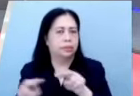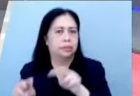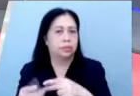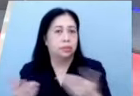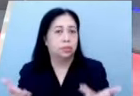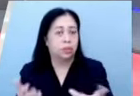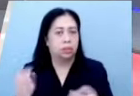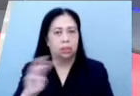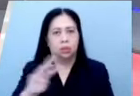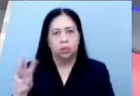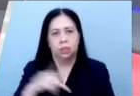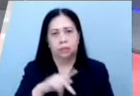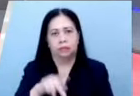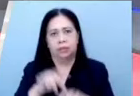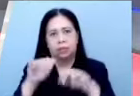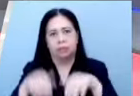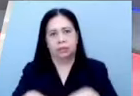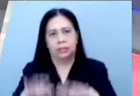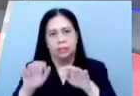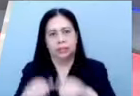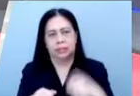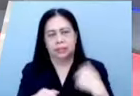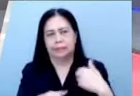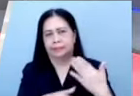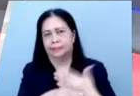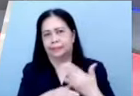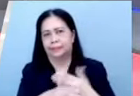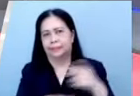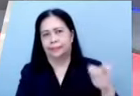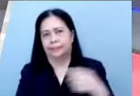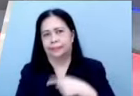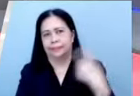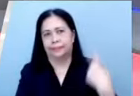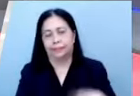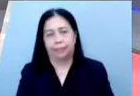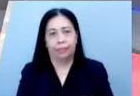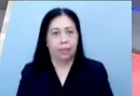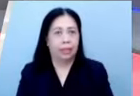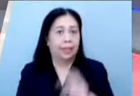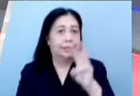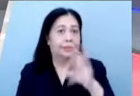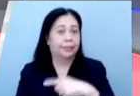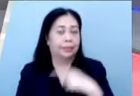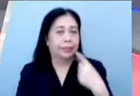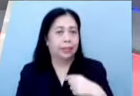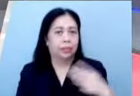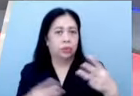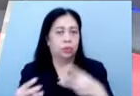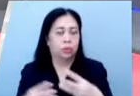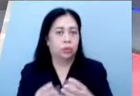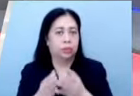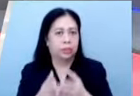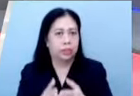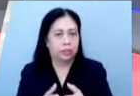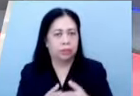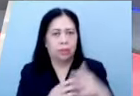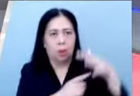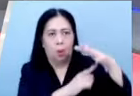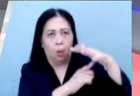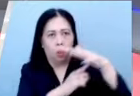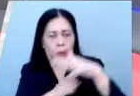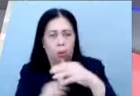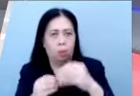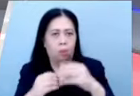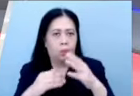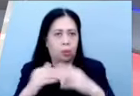Philippine Sea sa gitna ng pangaharas ng China. 6 na Chinese warship, Navy aircraft at higit sa 10